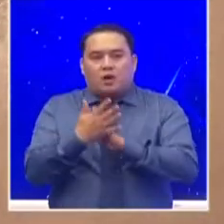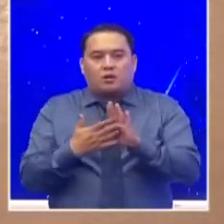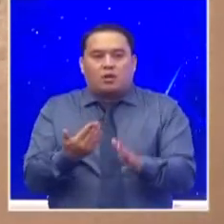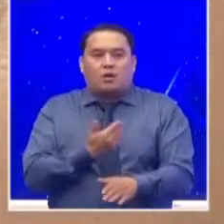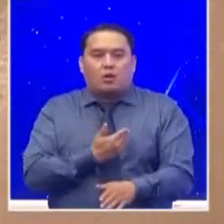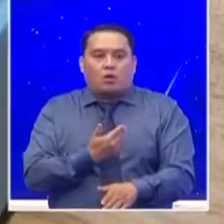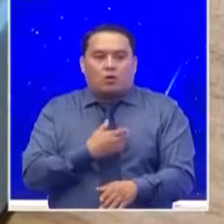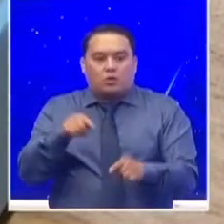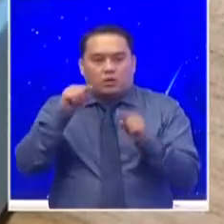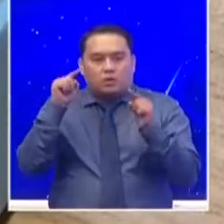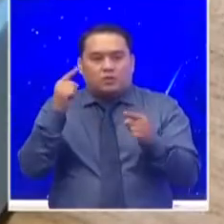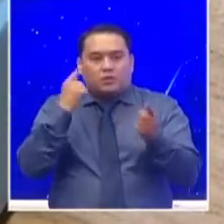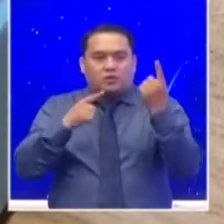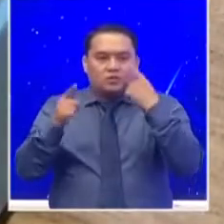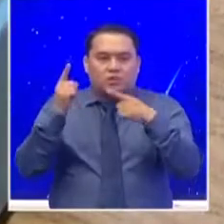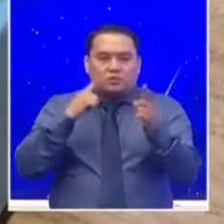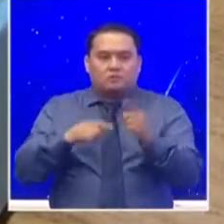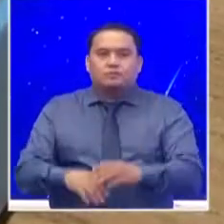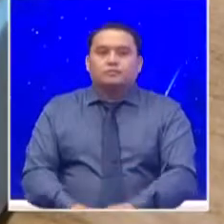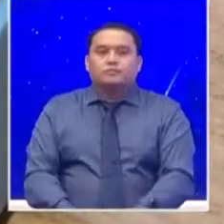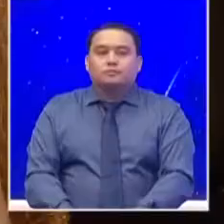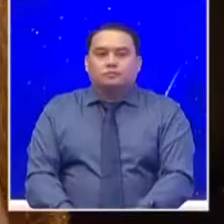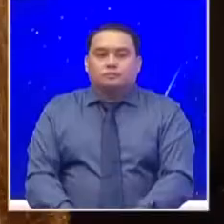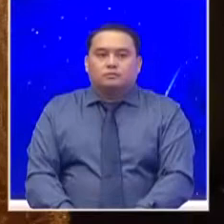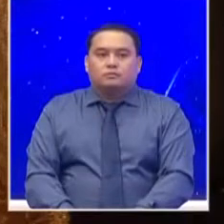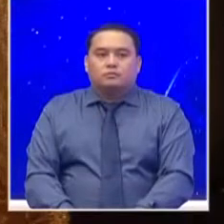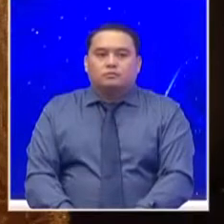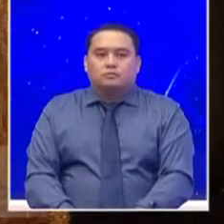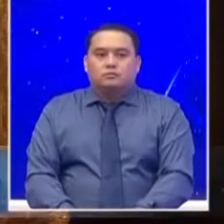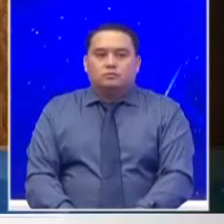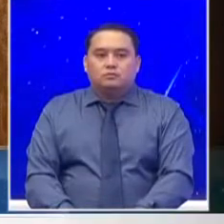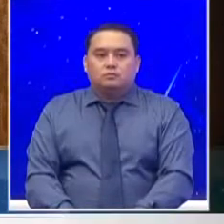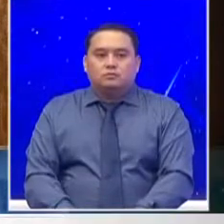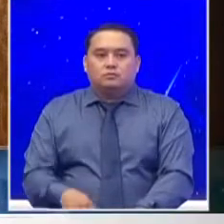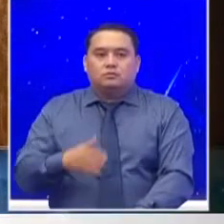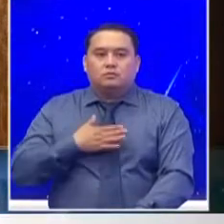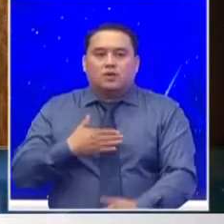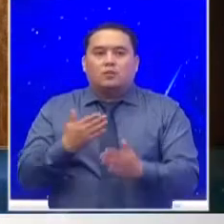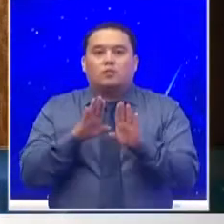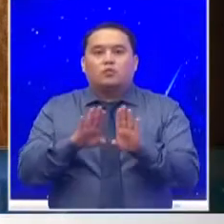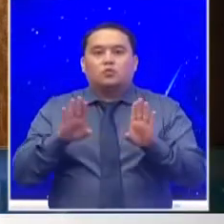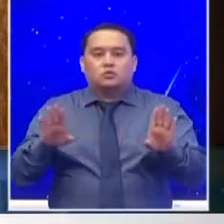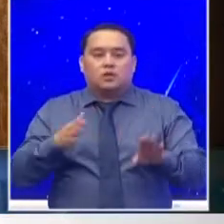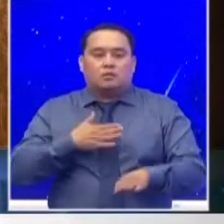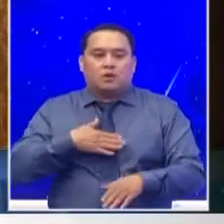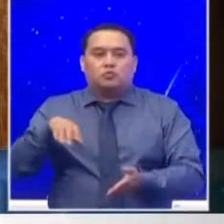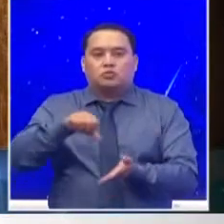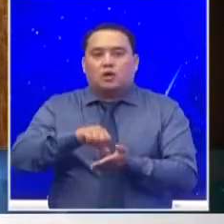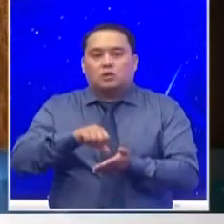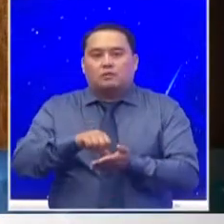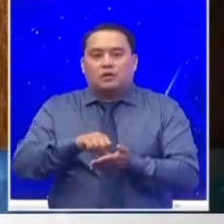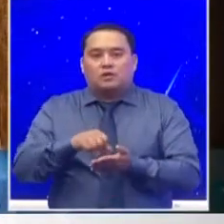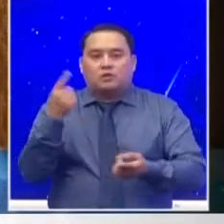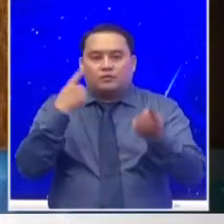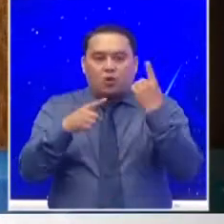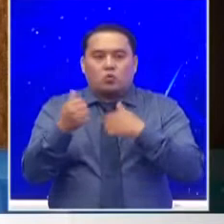хочет быть известным дизайнером. В 2013 году в музее Костиева там участвовала вот в